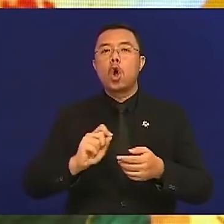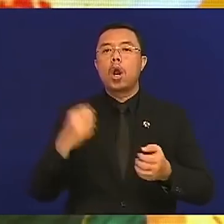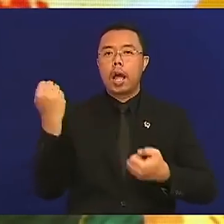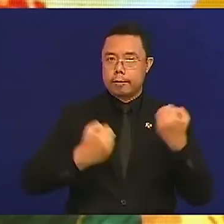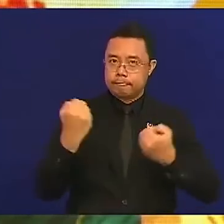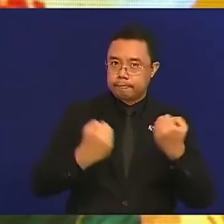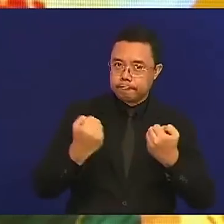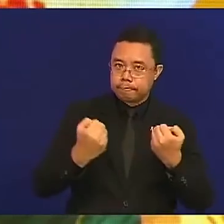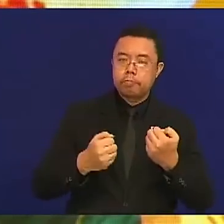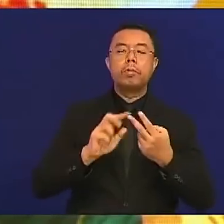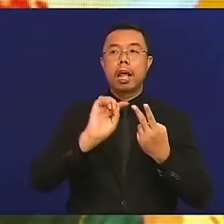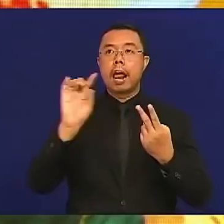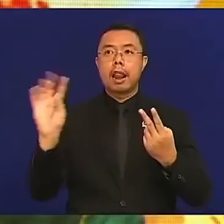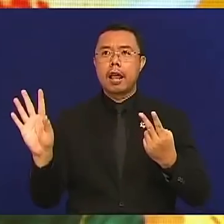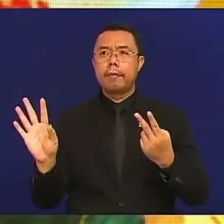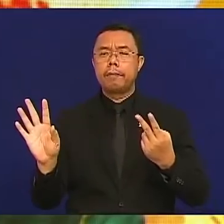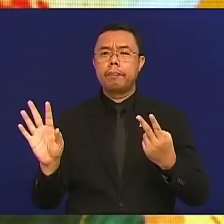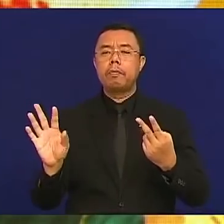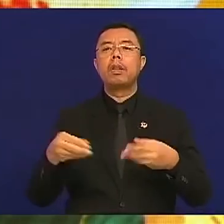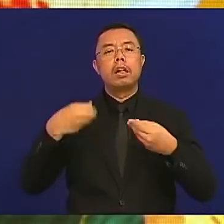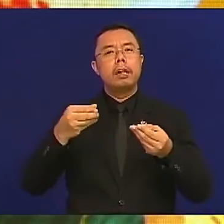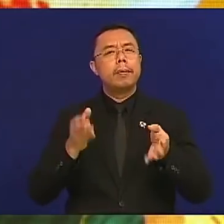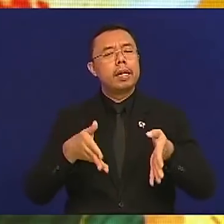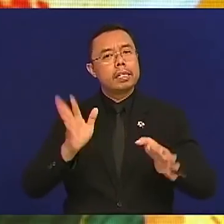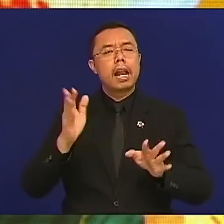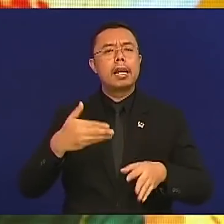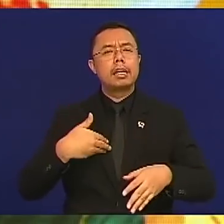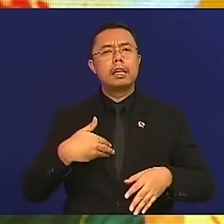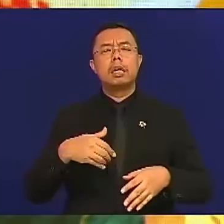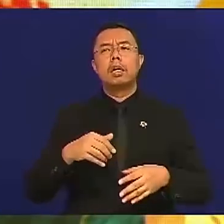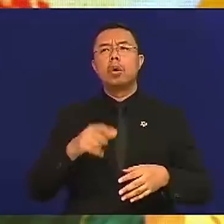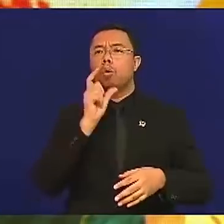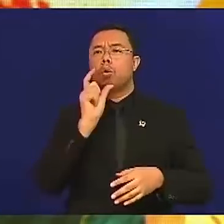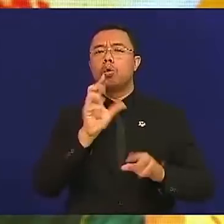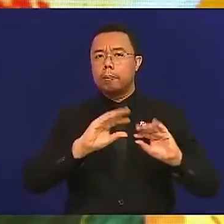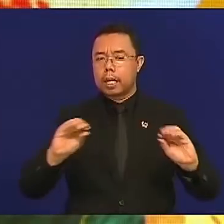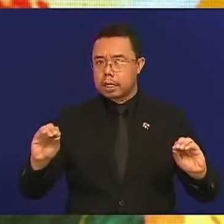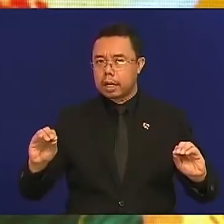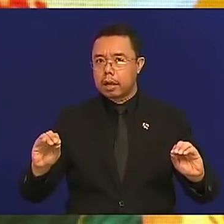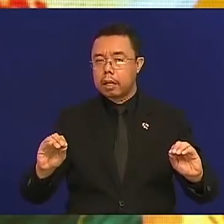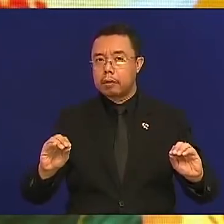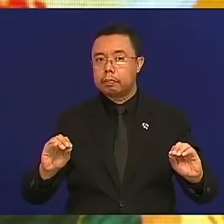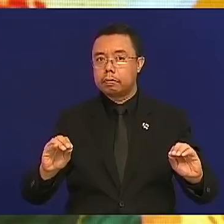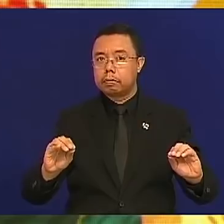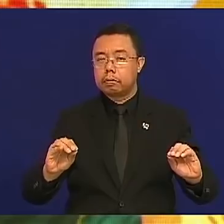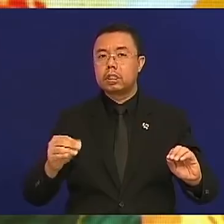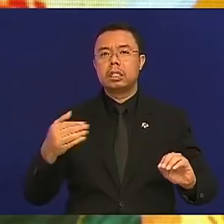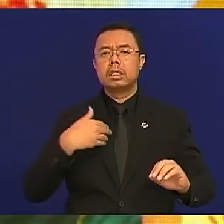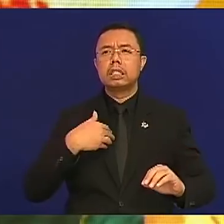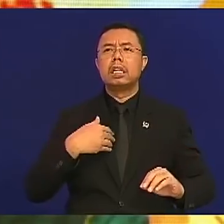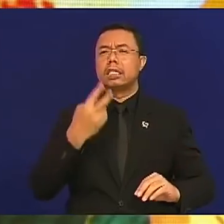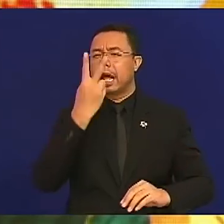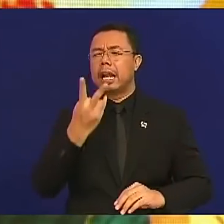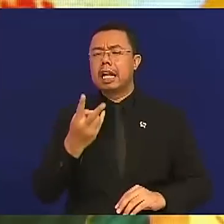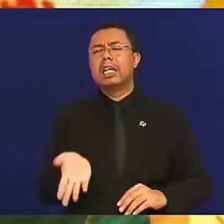yang lain ya diberi jalan, saya beri jalan keluar untuk pekerjaan. Saya lihat hidup